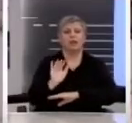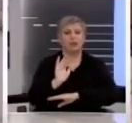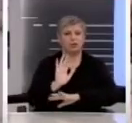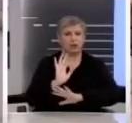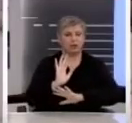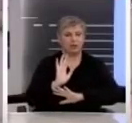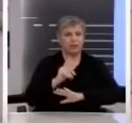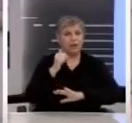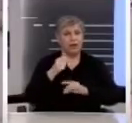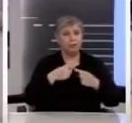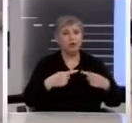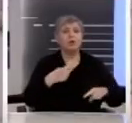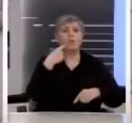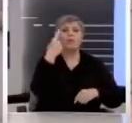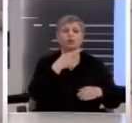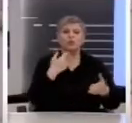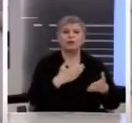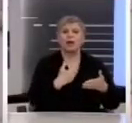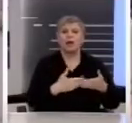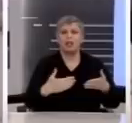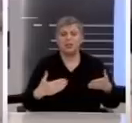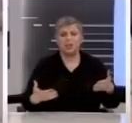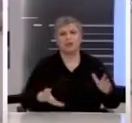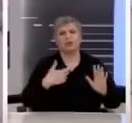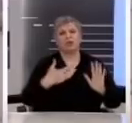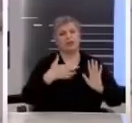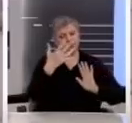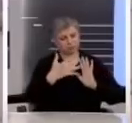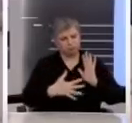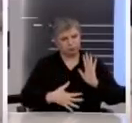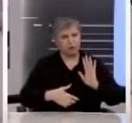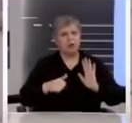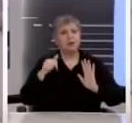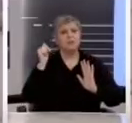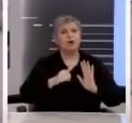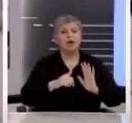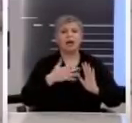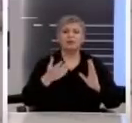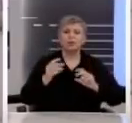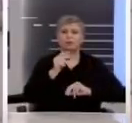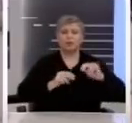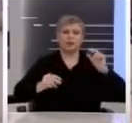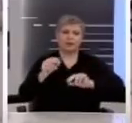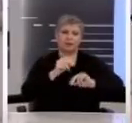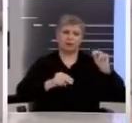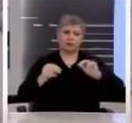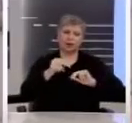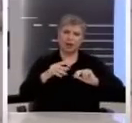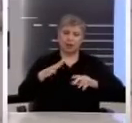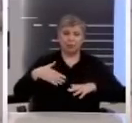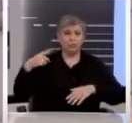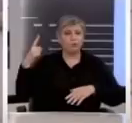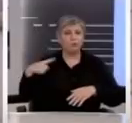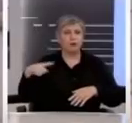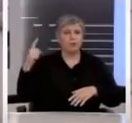την πρόσβαση σε προσωπικά δεδομένα από λίστες κτλ. Γύρω από τα οποία αναπτύχθηκε μια ολόκληρη συζήτηση επί μέρες.